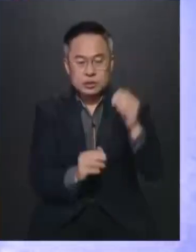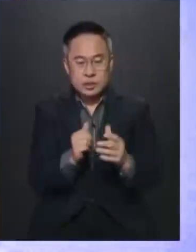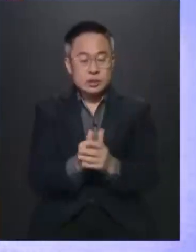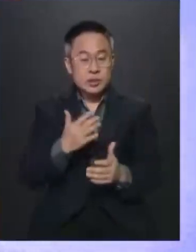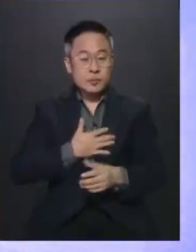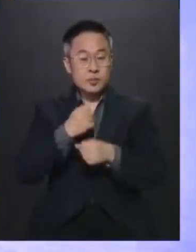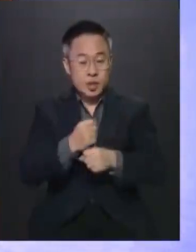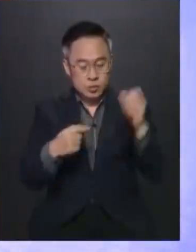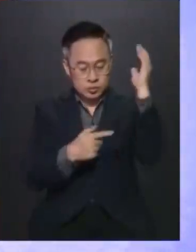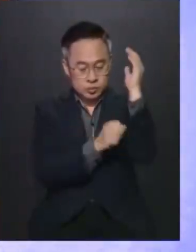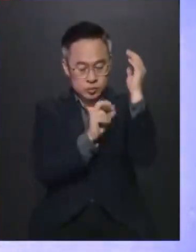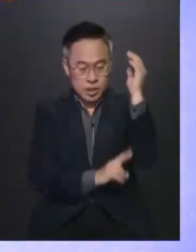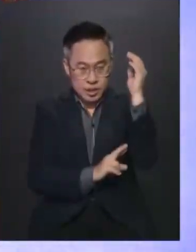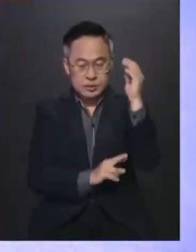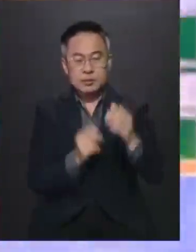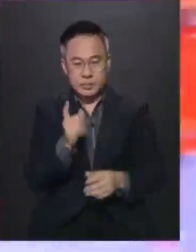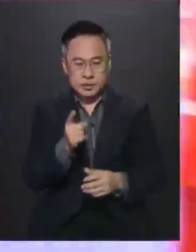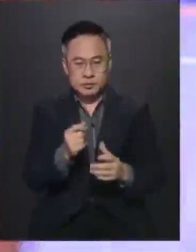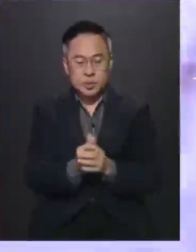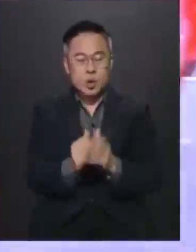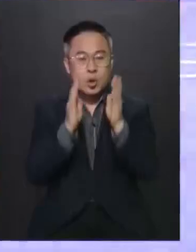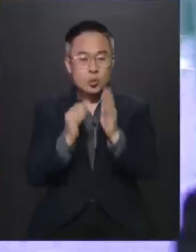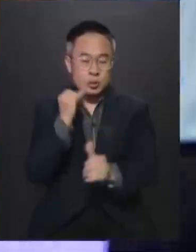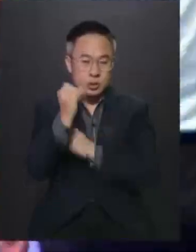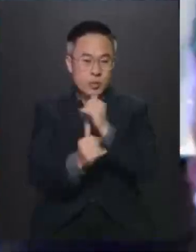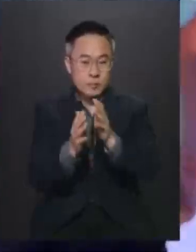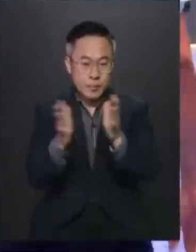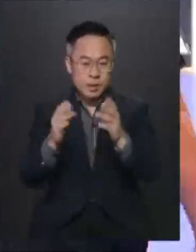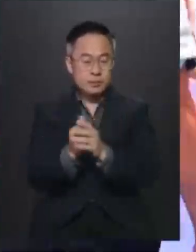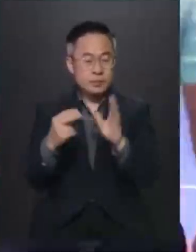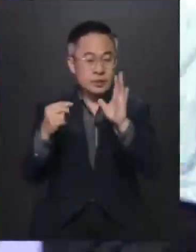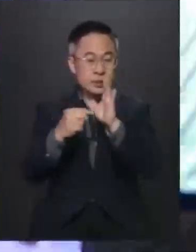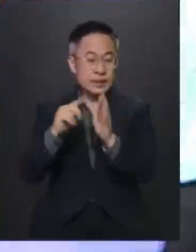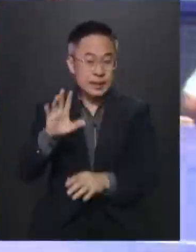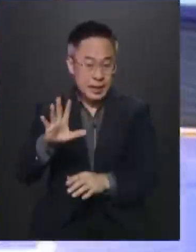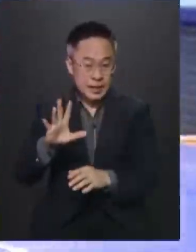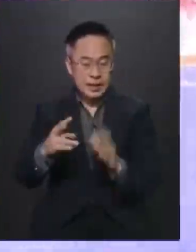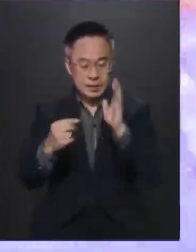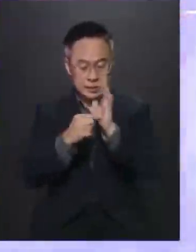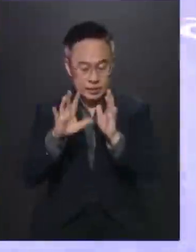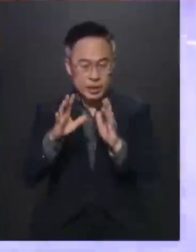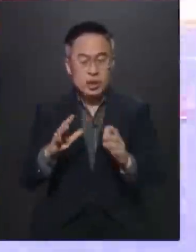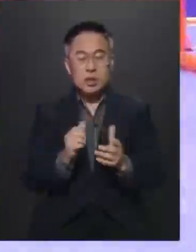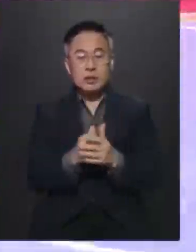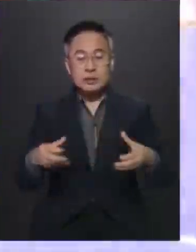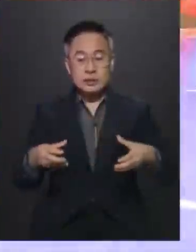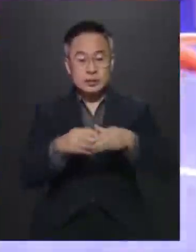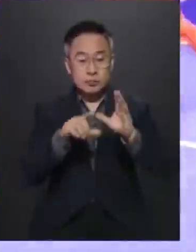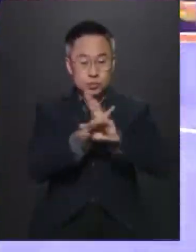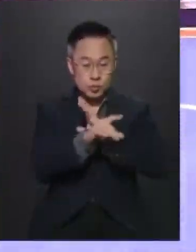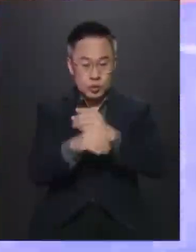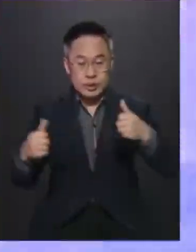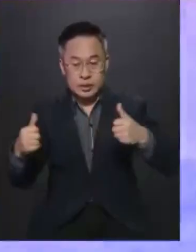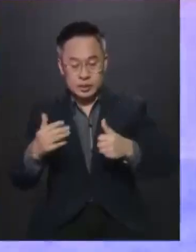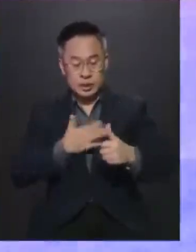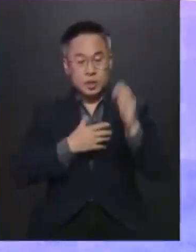ครับของสโมสรสุราษฎร์ธานีนะครับโดยเกมที่ทำสถิติมากที่สุดเนี่ยก็คือแมตช์ Dayที่5ครับสุราษฎร์เปิดบ้านเจอกับบลูเวฟชนบุรีครับเกมนั้นเนี่ย